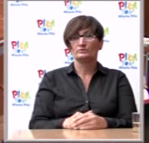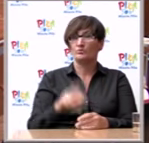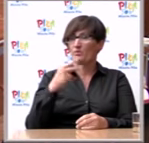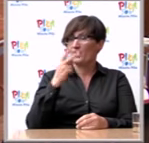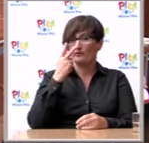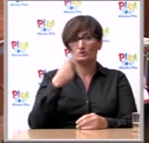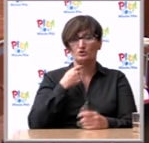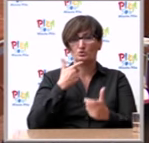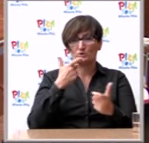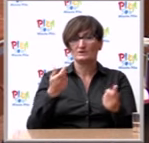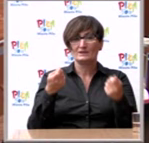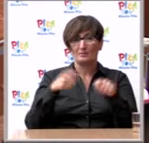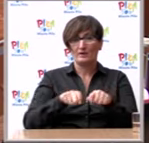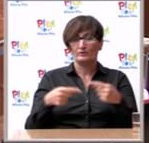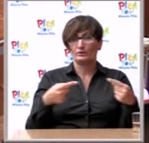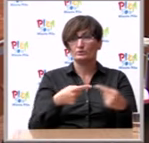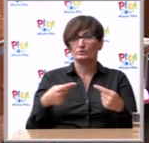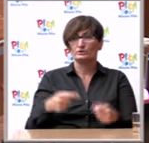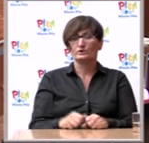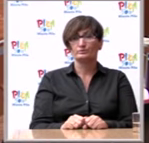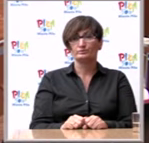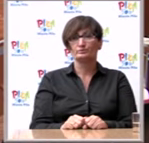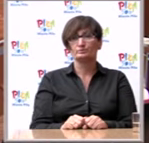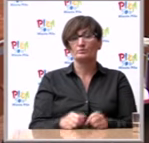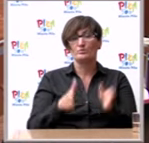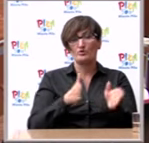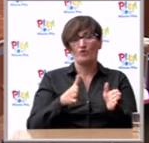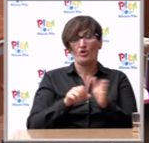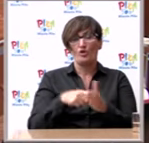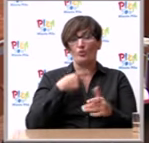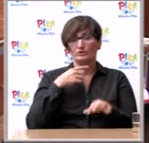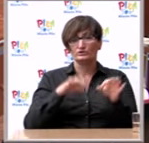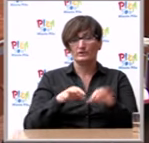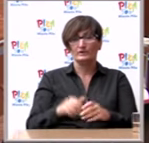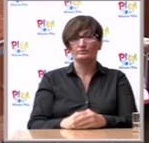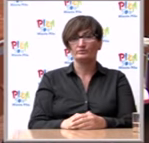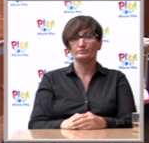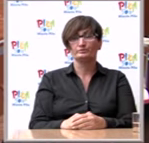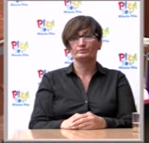Nie widzę zgłoszeń. Zamykam dyskusję. Przystępujemy do głosowania.